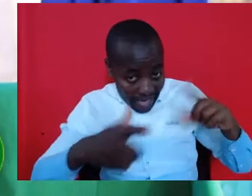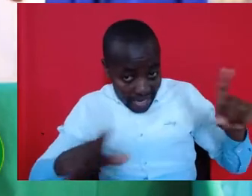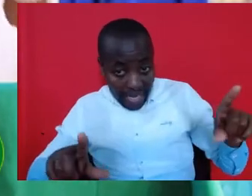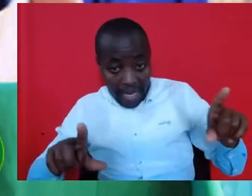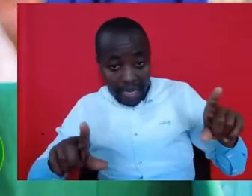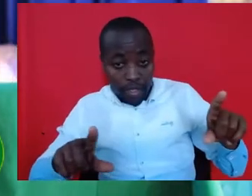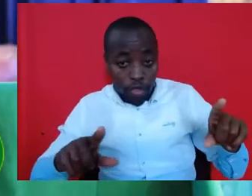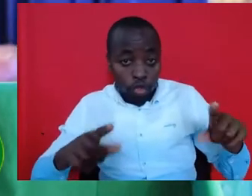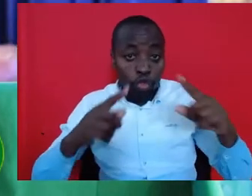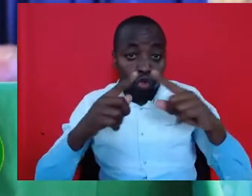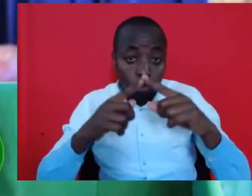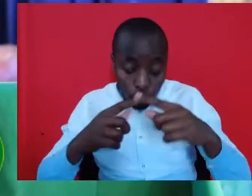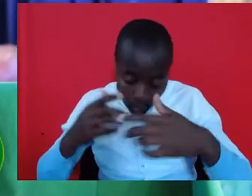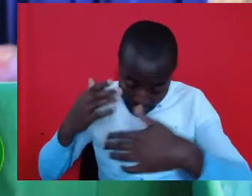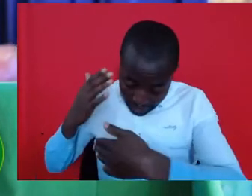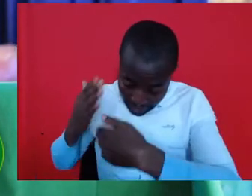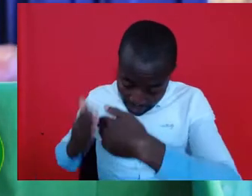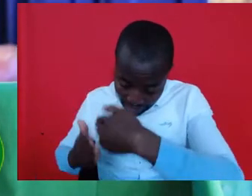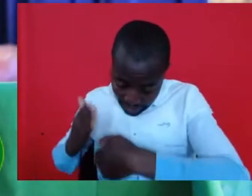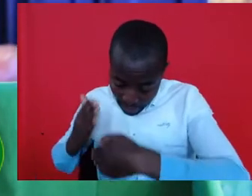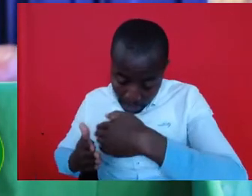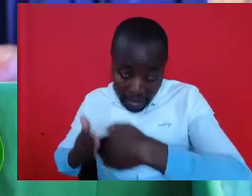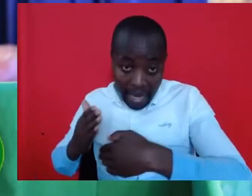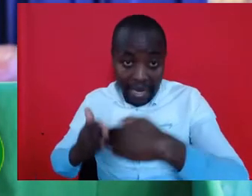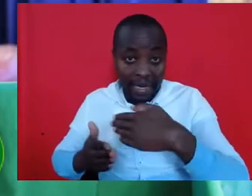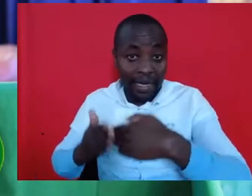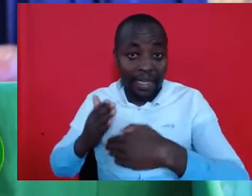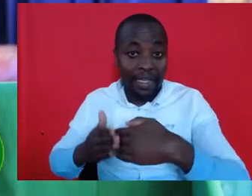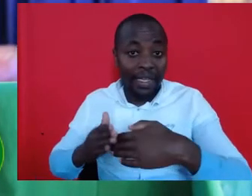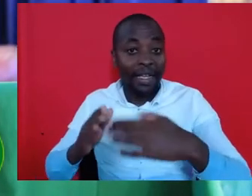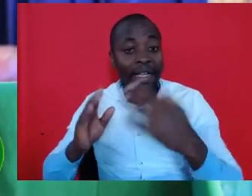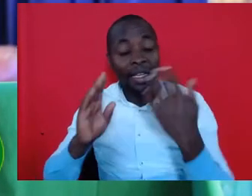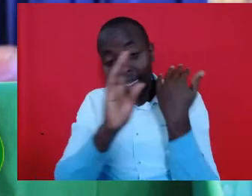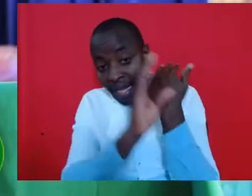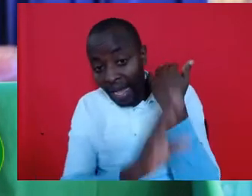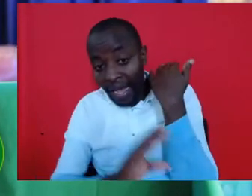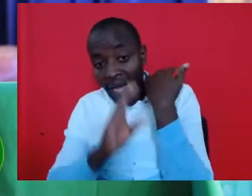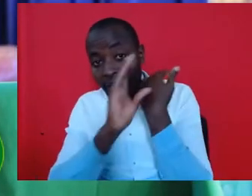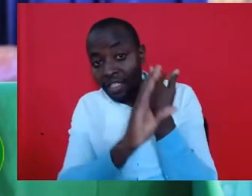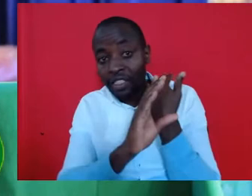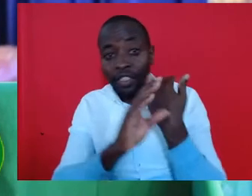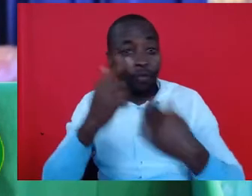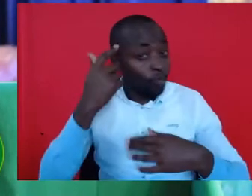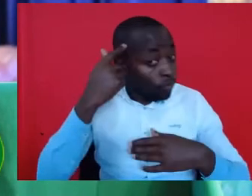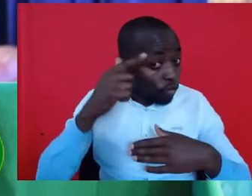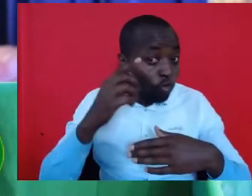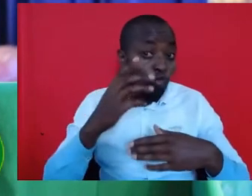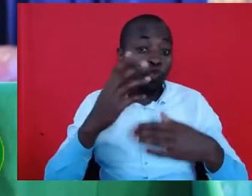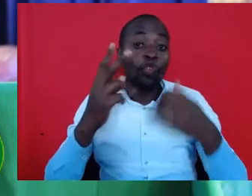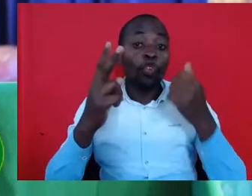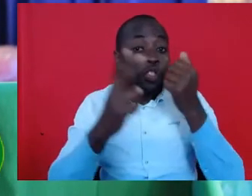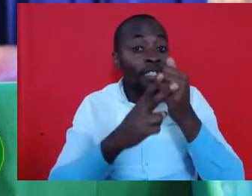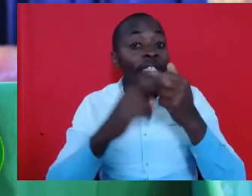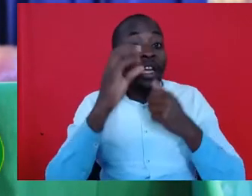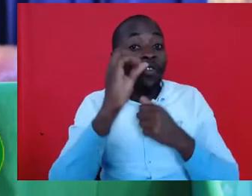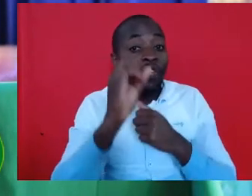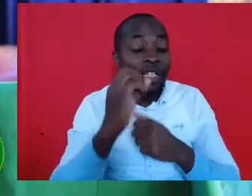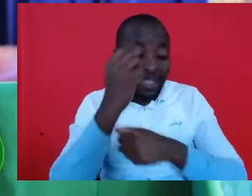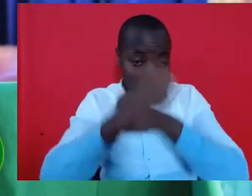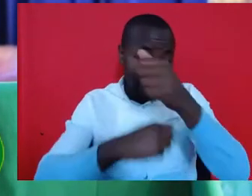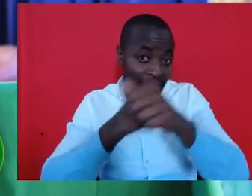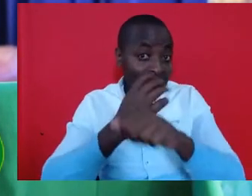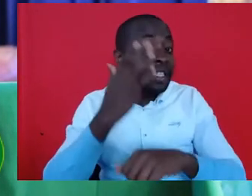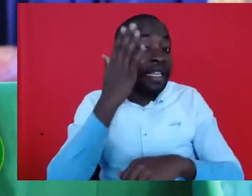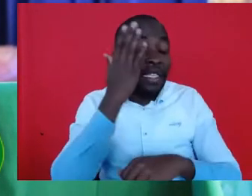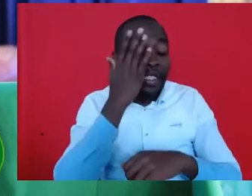katika nchi jirani. Na kwa miaka 70 wana Israeli ama wana Yuda